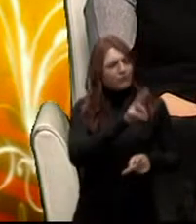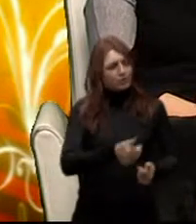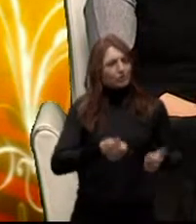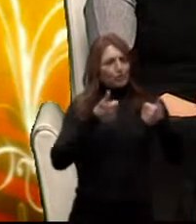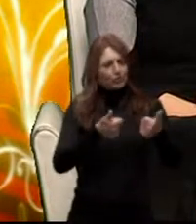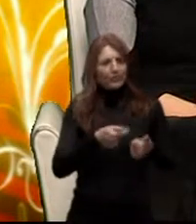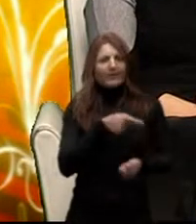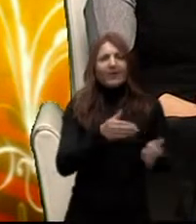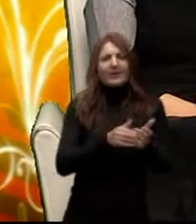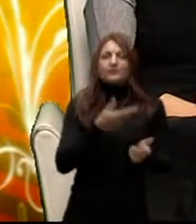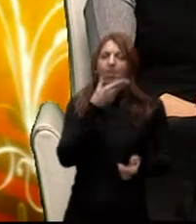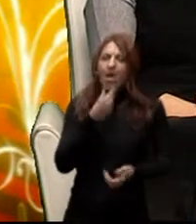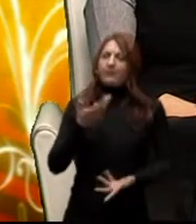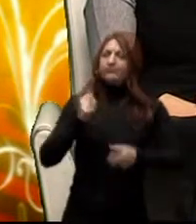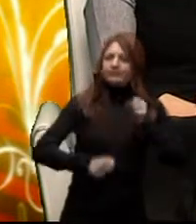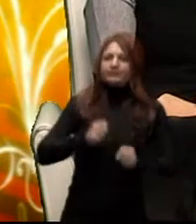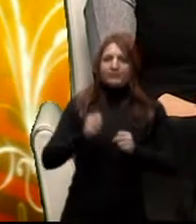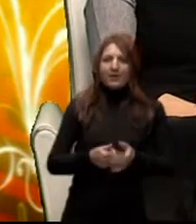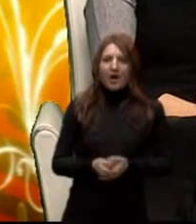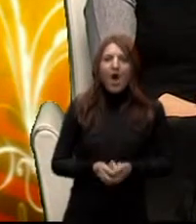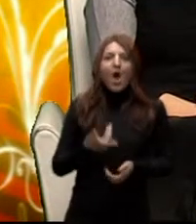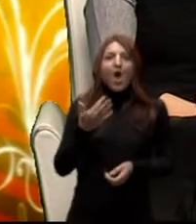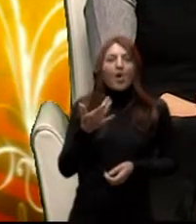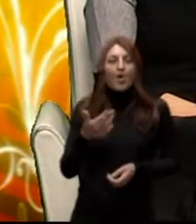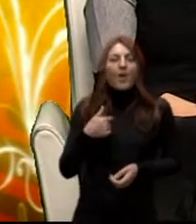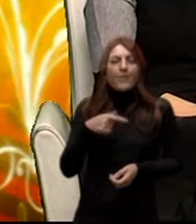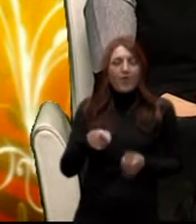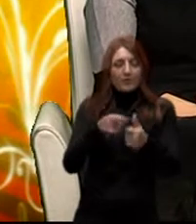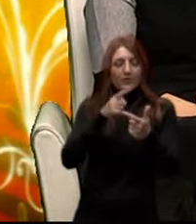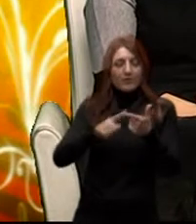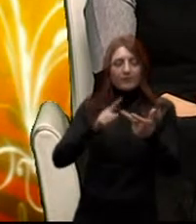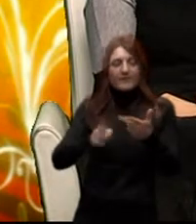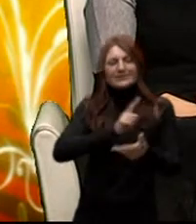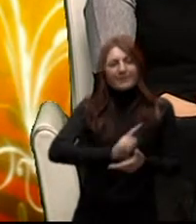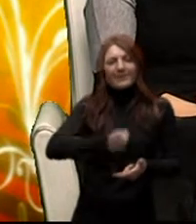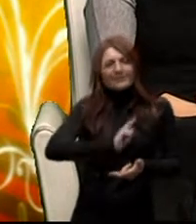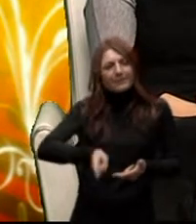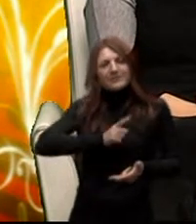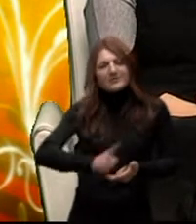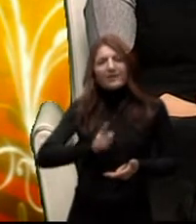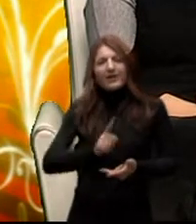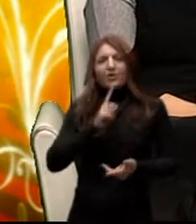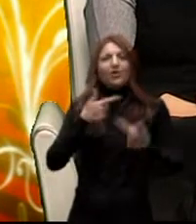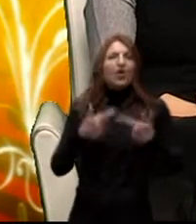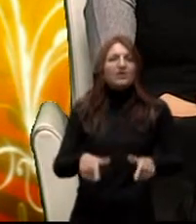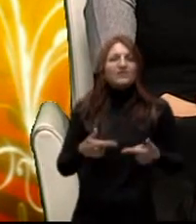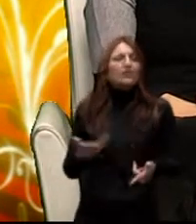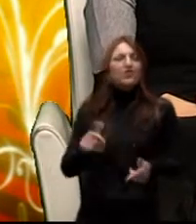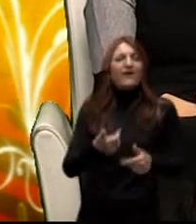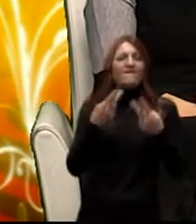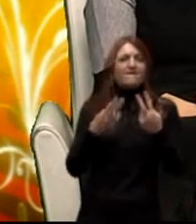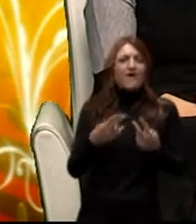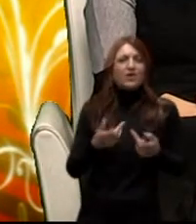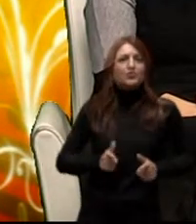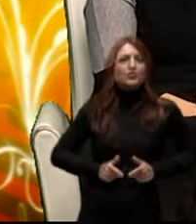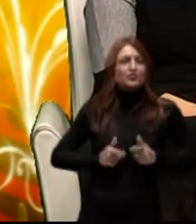jak, zadovolji sve oko sebe. Jel? I sad ovisi koliko se mi uzmemo tih zabrana i dozvola i kako sami smislimo što nam je važno u životu,